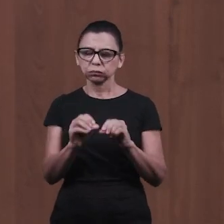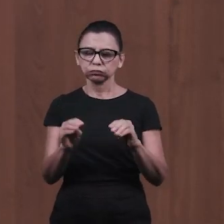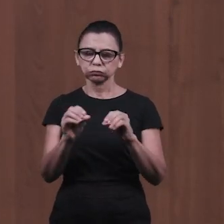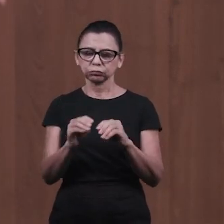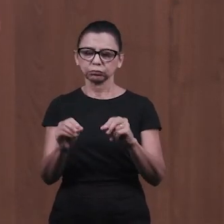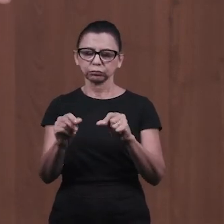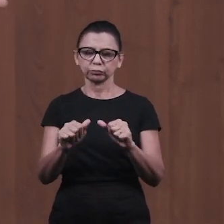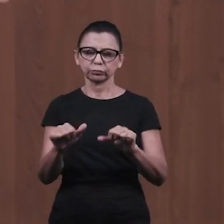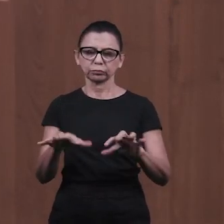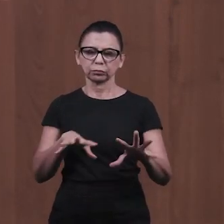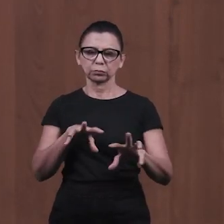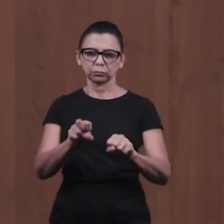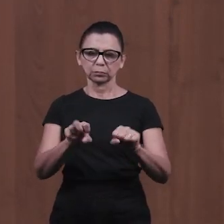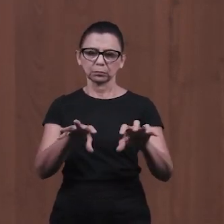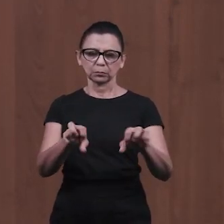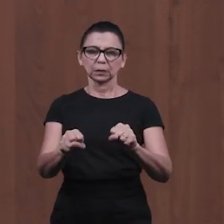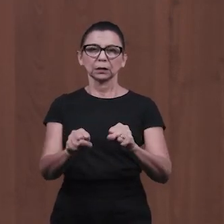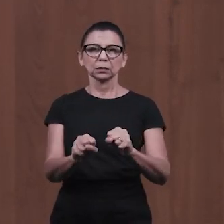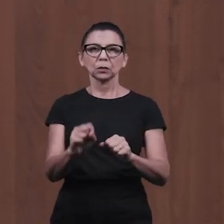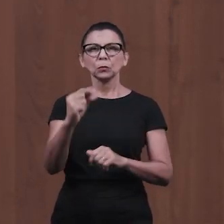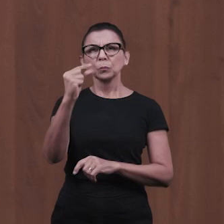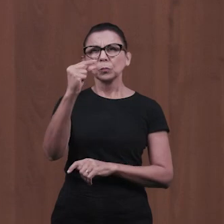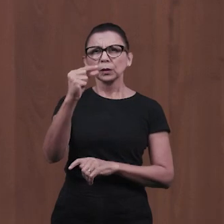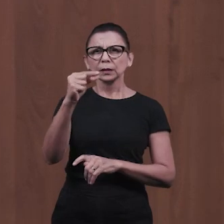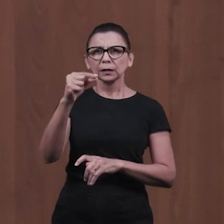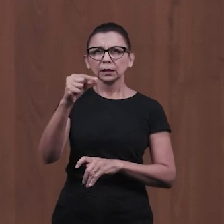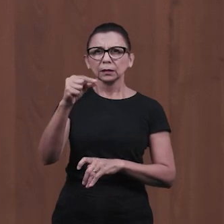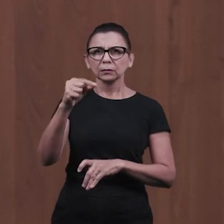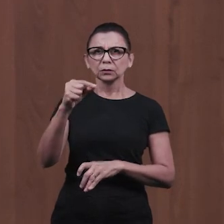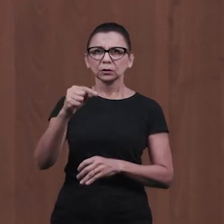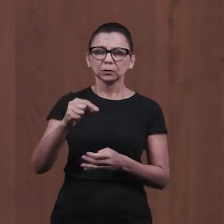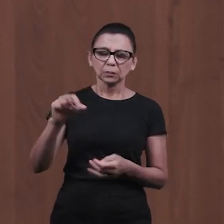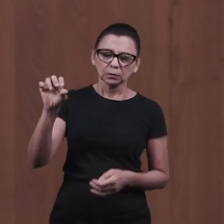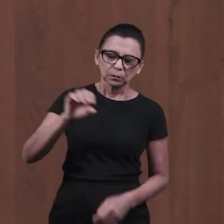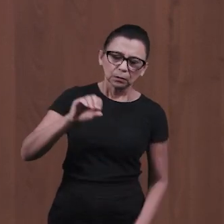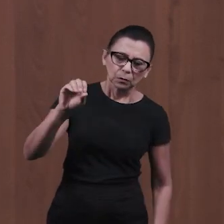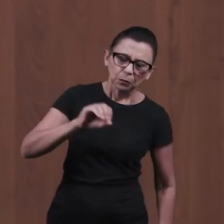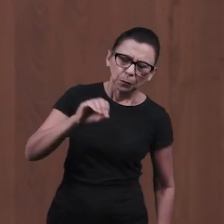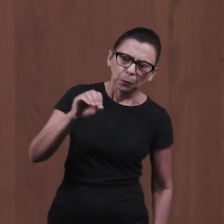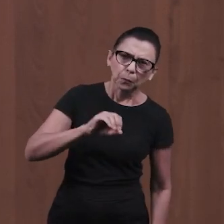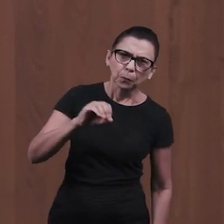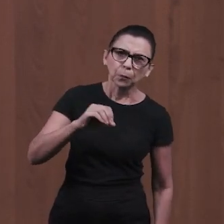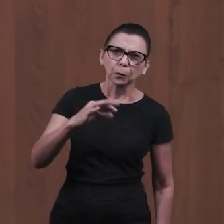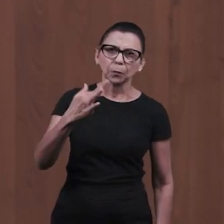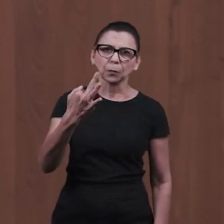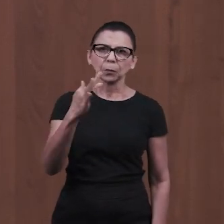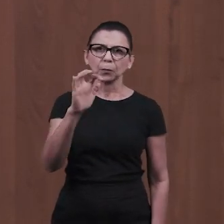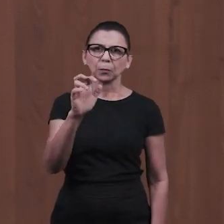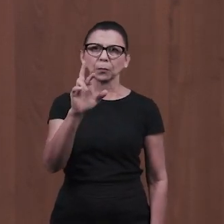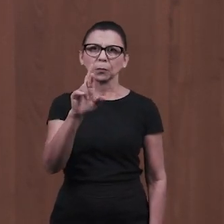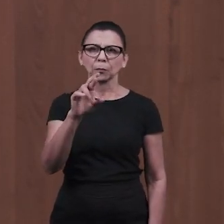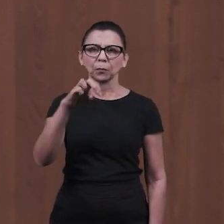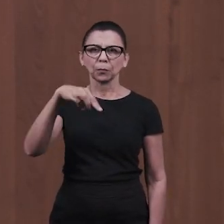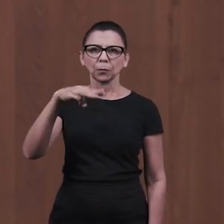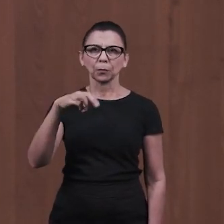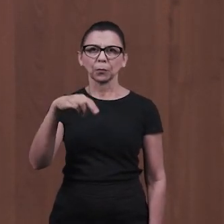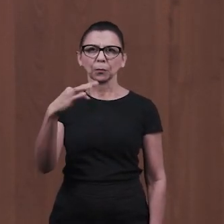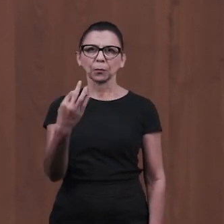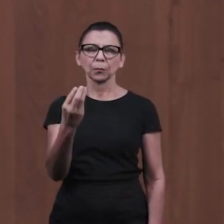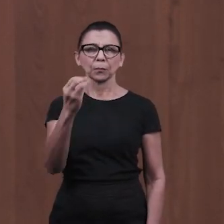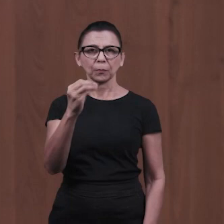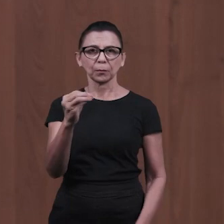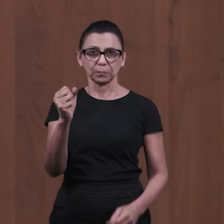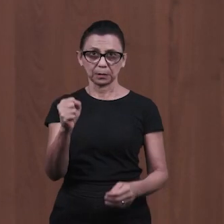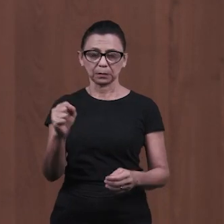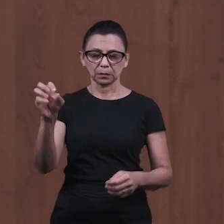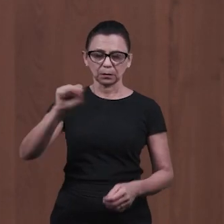un petit peu de ferment. Pourquoi? Parce que juste un petit peu de ferment est suffisant pour faire à ce